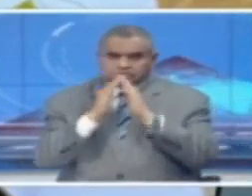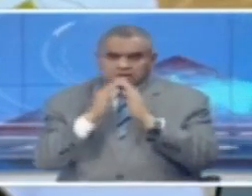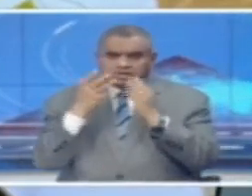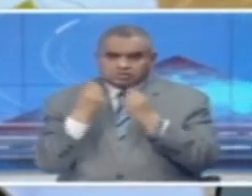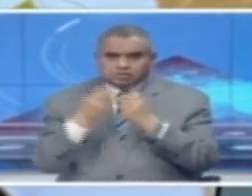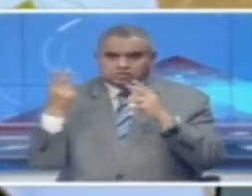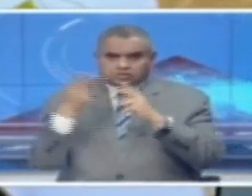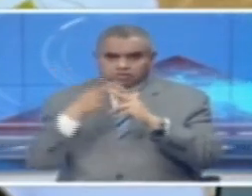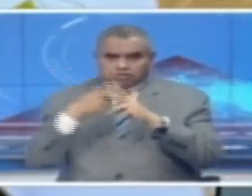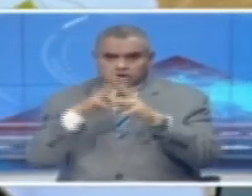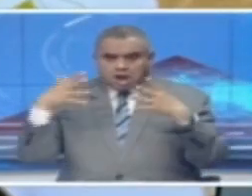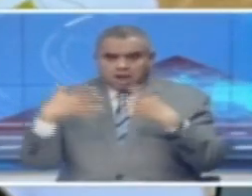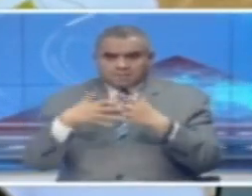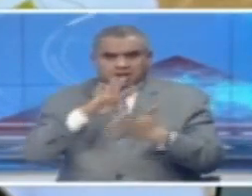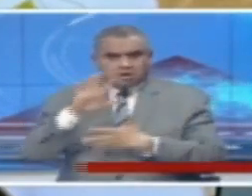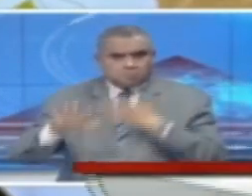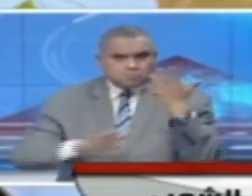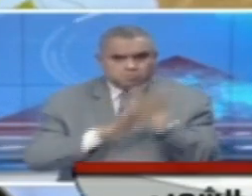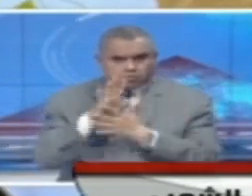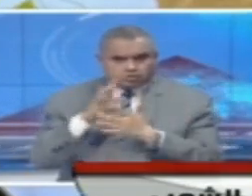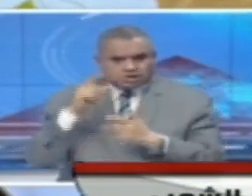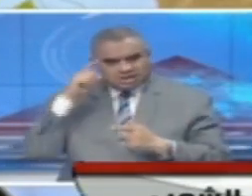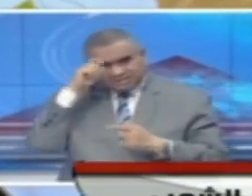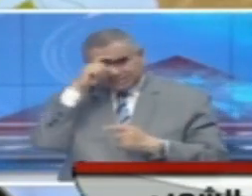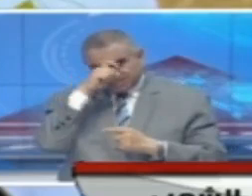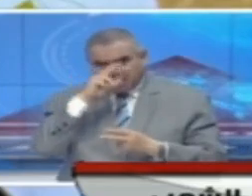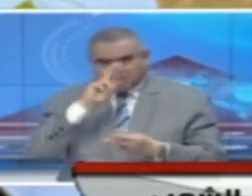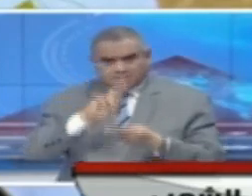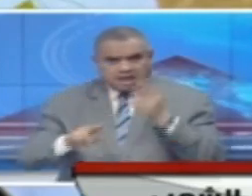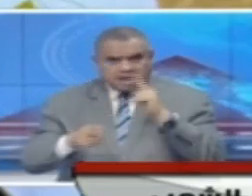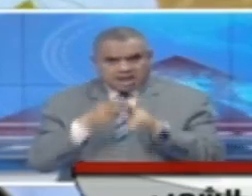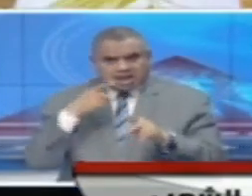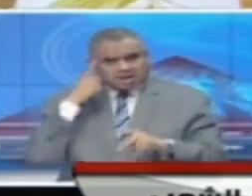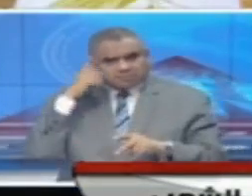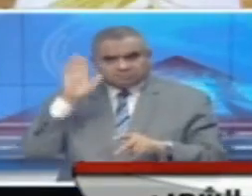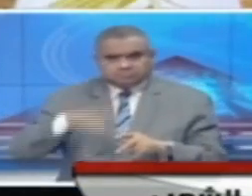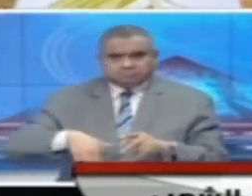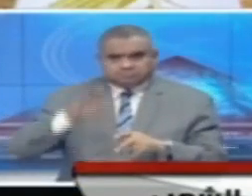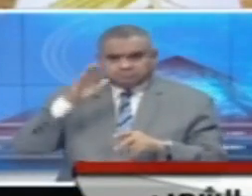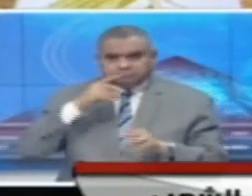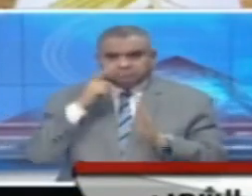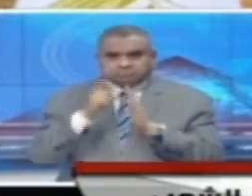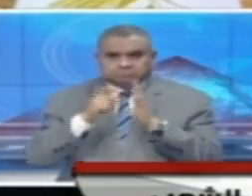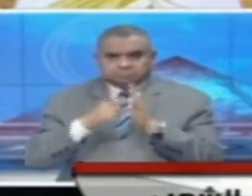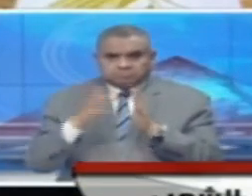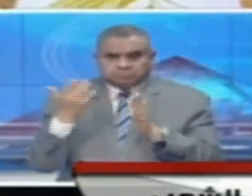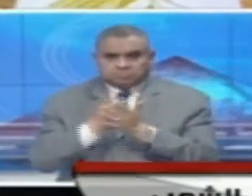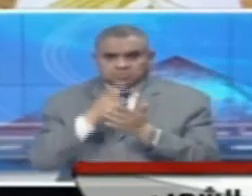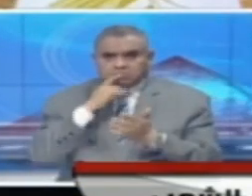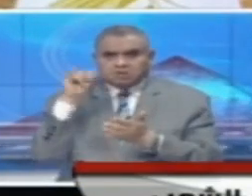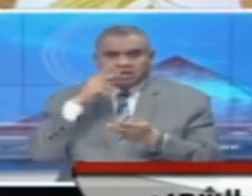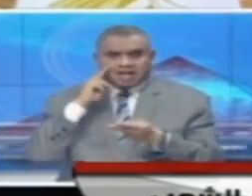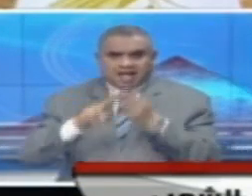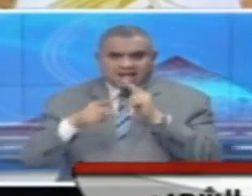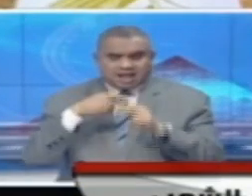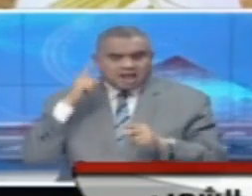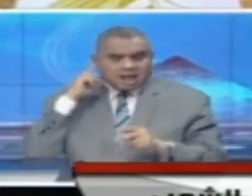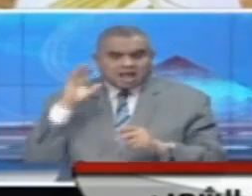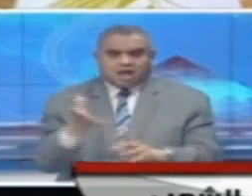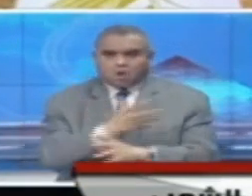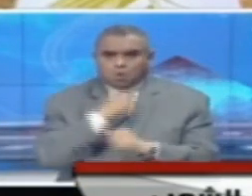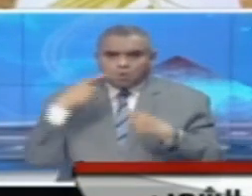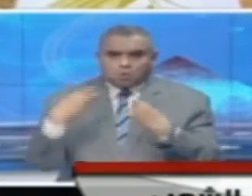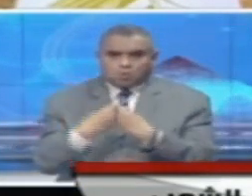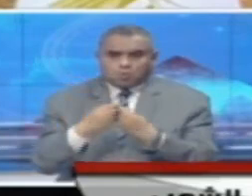ما يتعرض له من تحديات، والتي ما كان من الممكن التغلب عليها